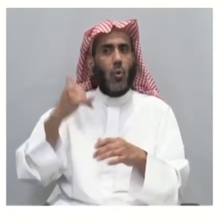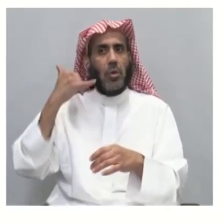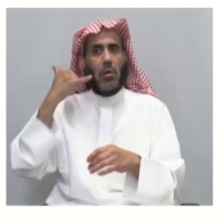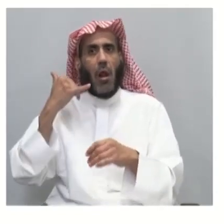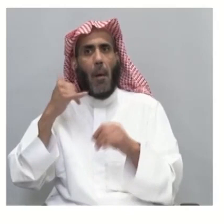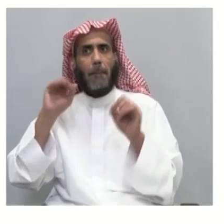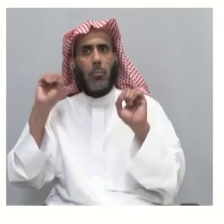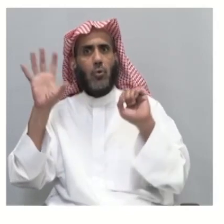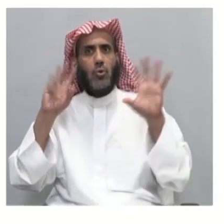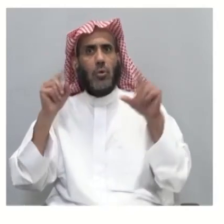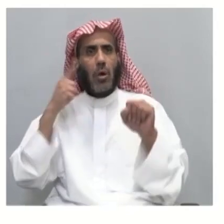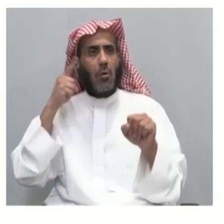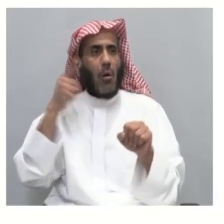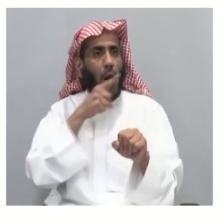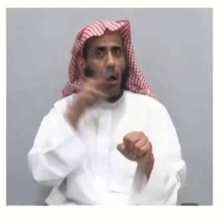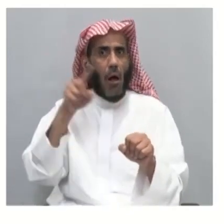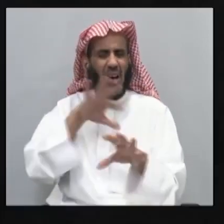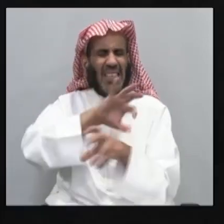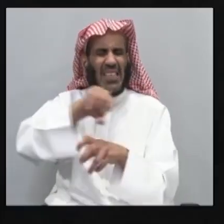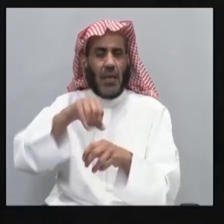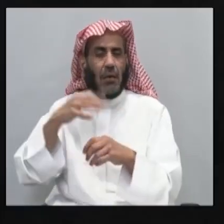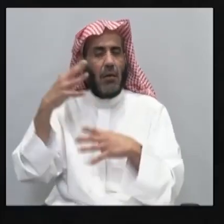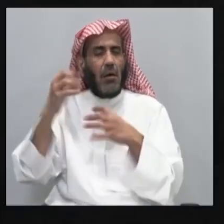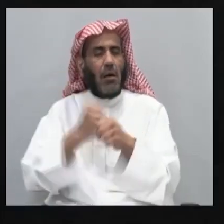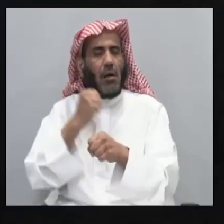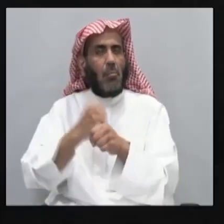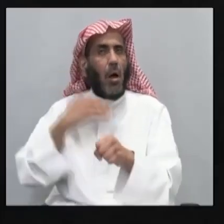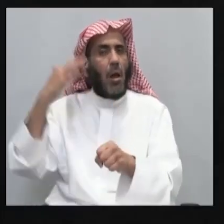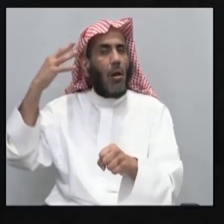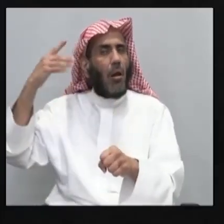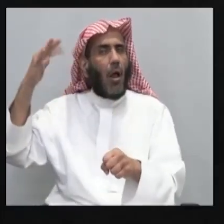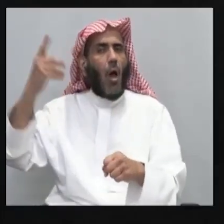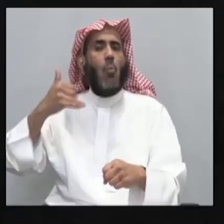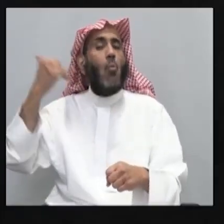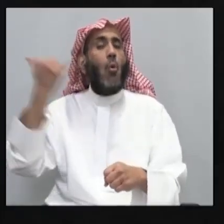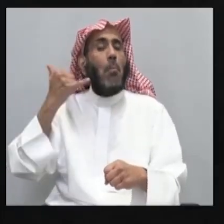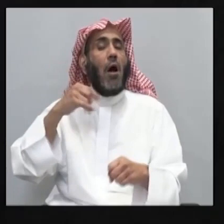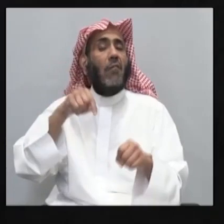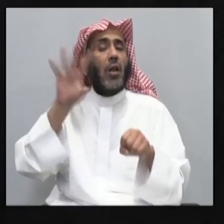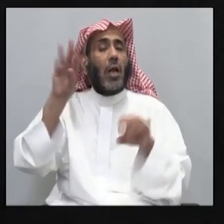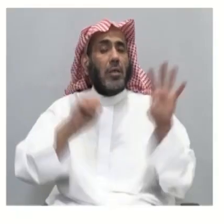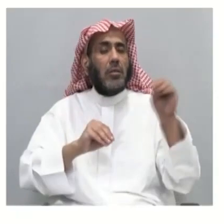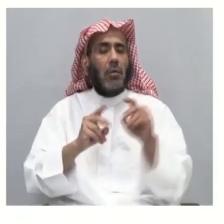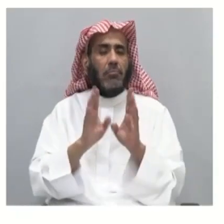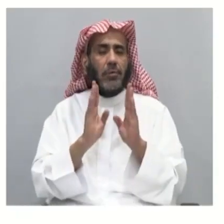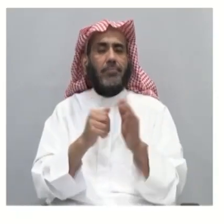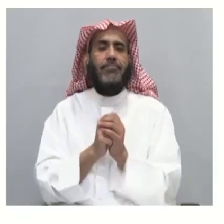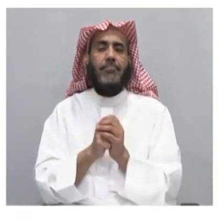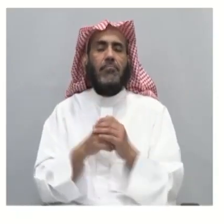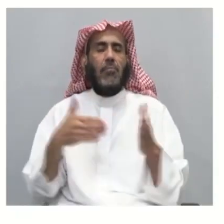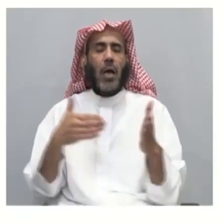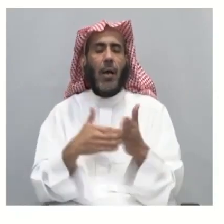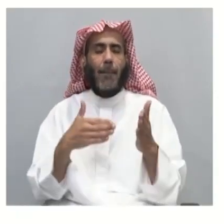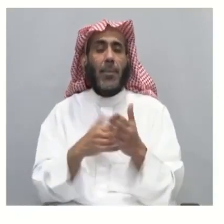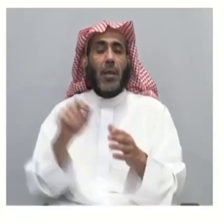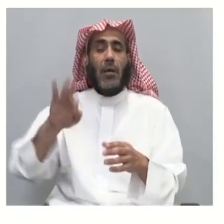عندما راى السارق ولاحظ اعمال الخيال هنا مساله مهمه في القصص على وجه التحديد اخيرا